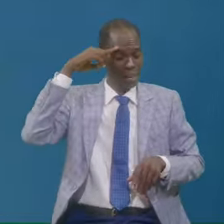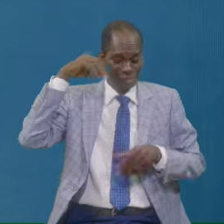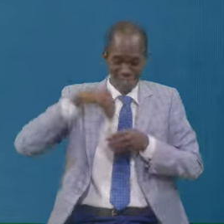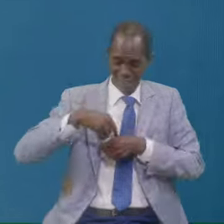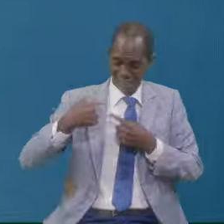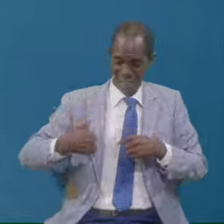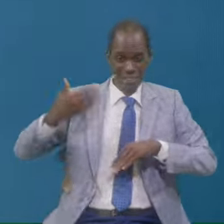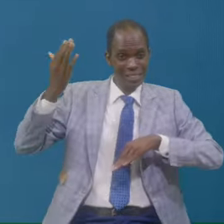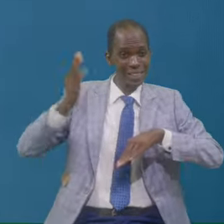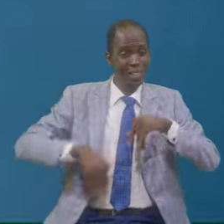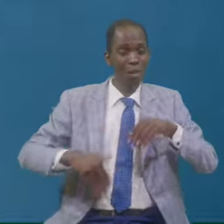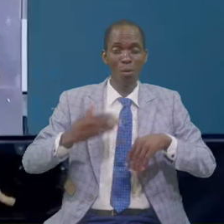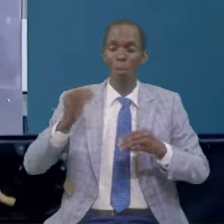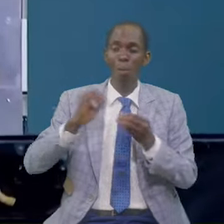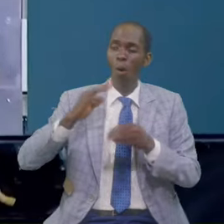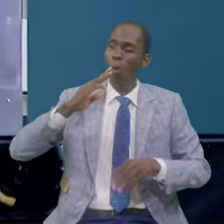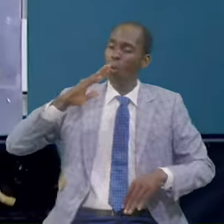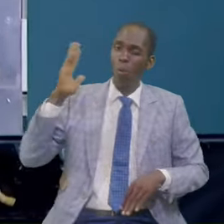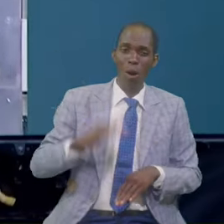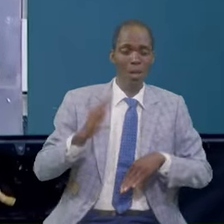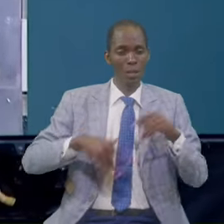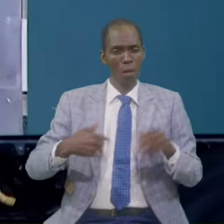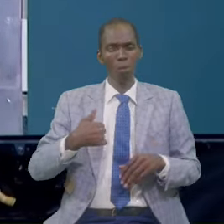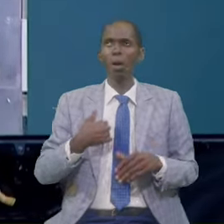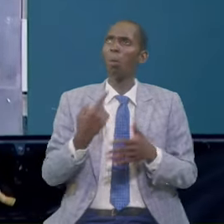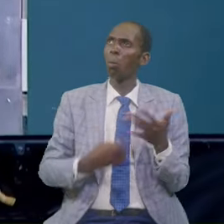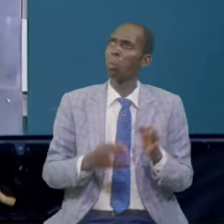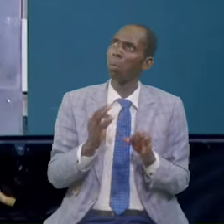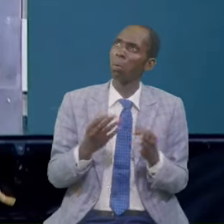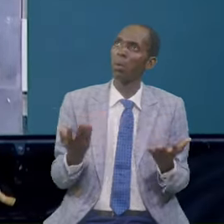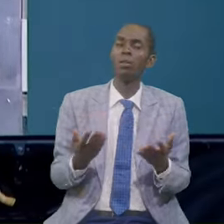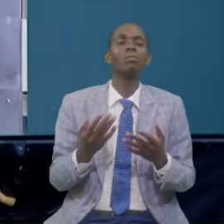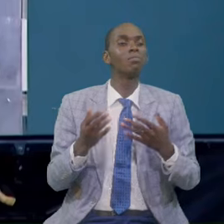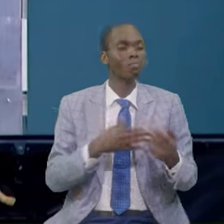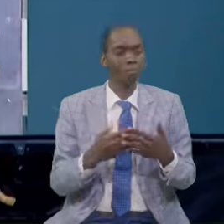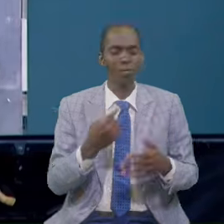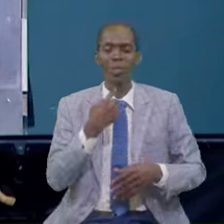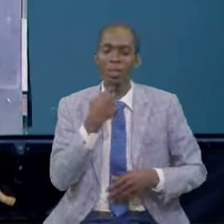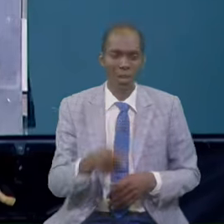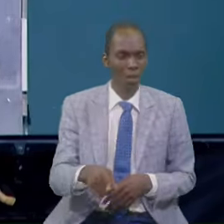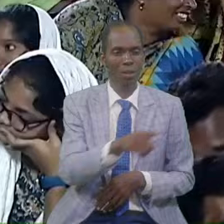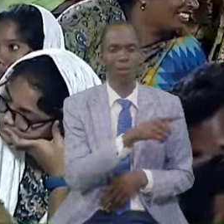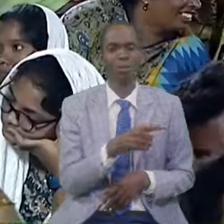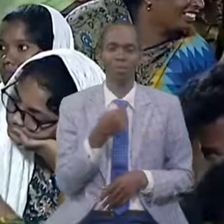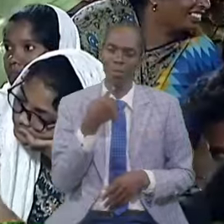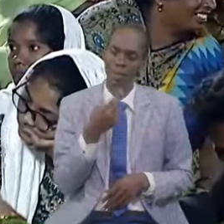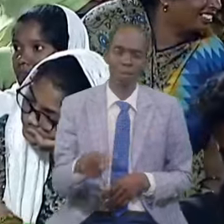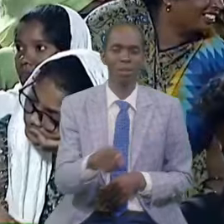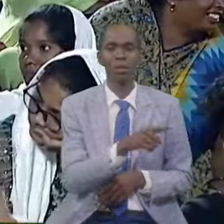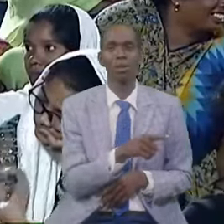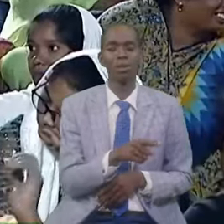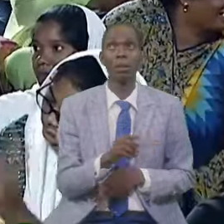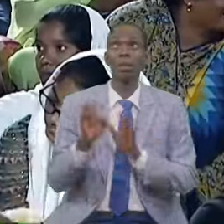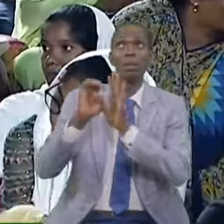వారి హృదయంలో ఎంత నలుపుగా ఉన్నా, అంధకారంగా ఉన్నా నేను ఉన్నానని చెప్పండి. వారితో చెప్పండి.